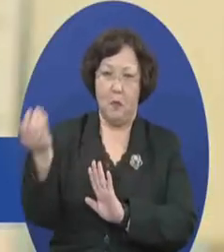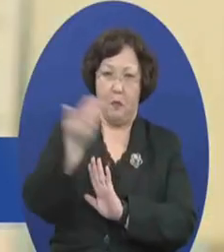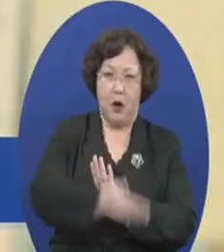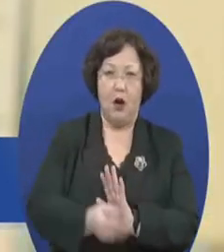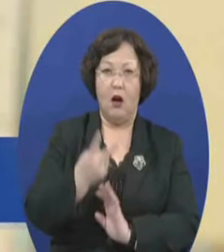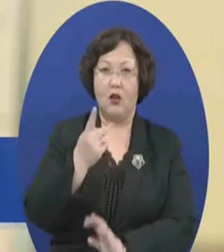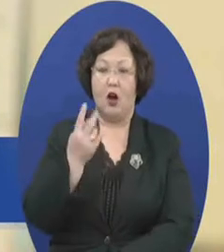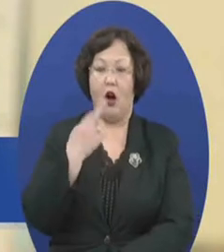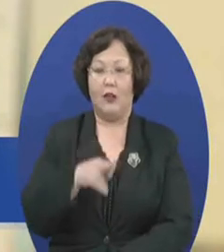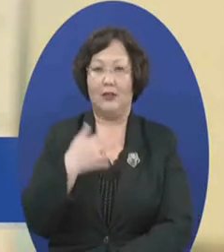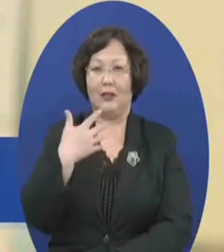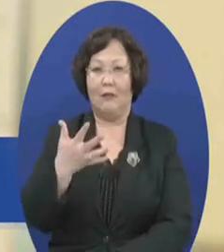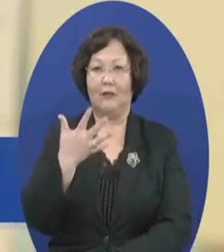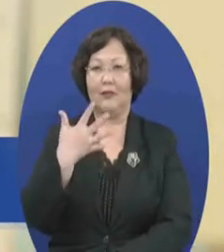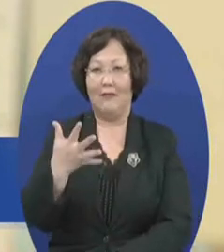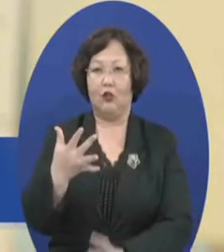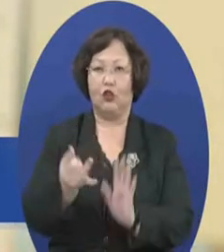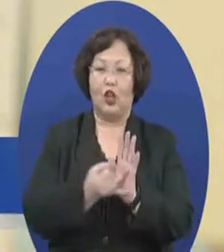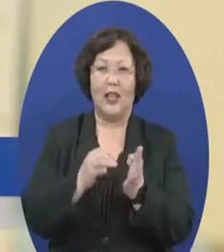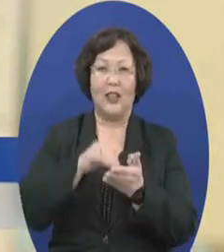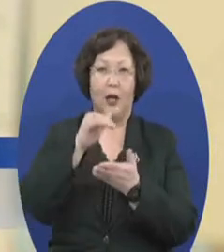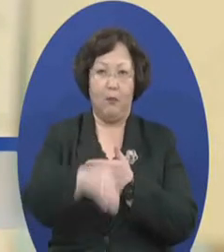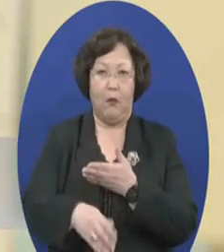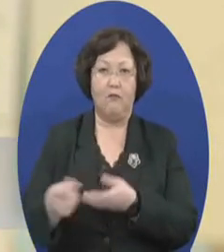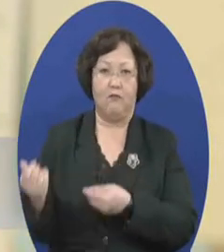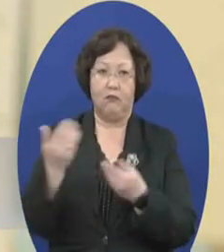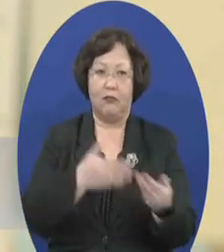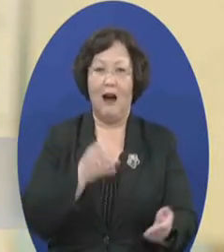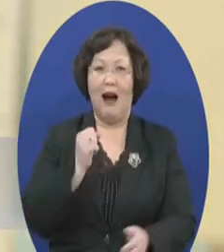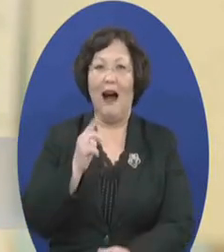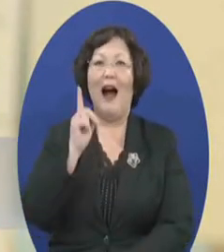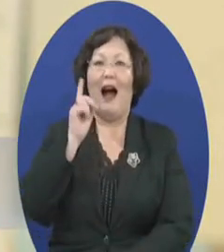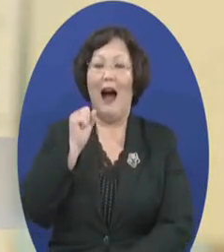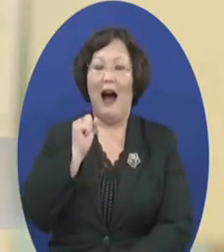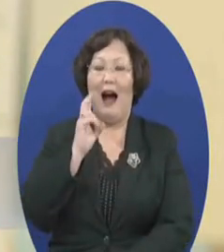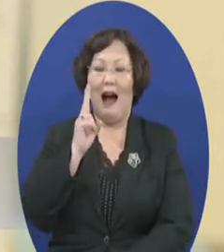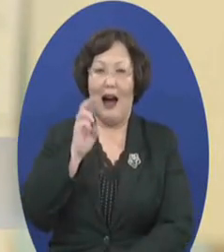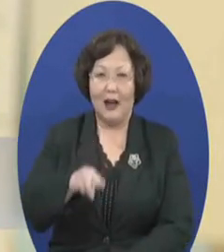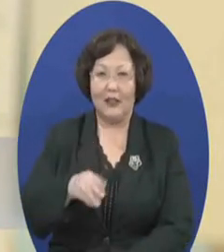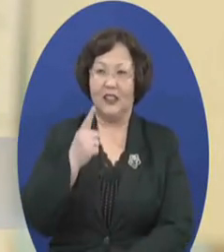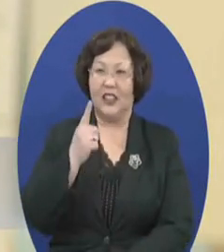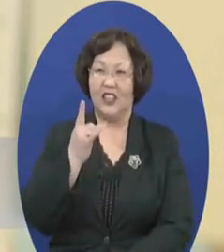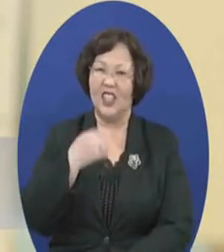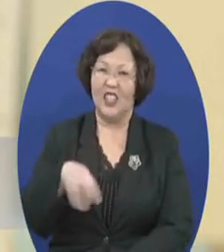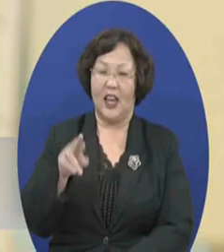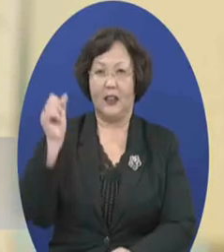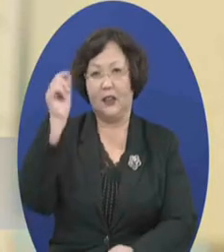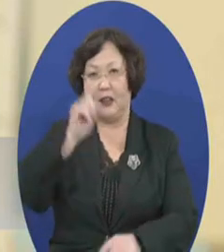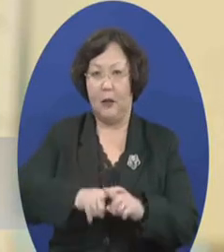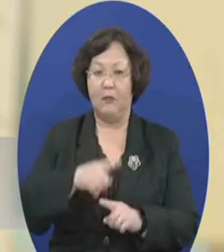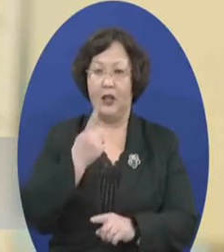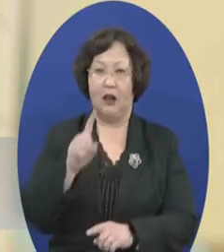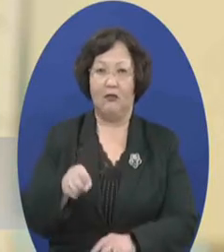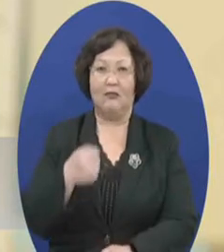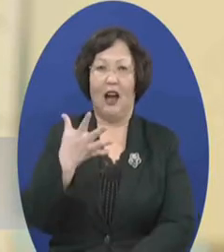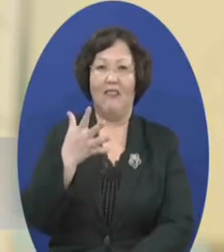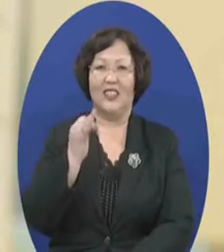21 онд 557 тэрбум төгрөг. Акта нэмэх юм бол актор орж ирсэн нэг ихнэд нэмэх юм бол ингээд